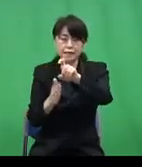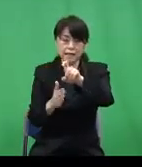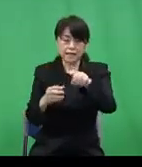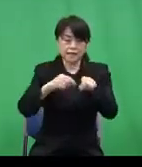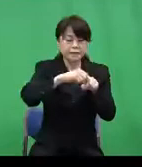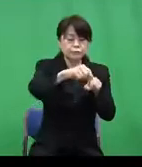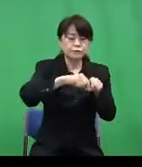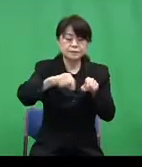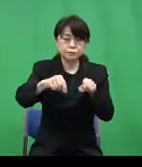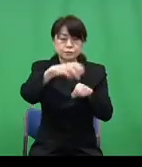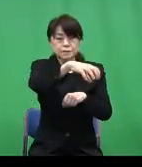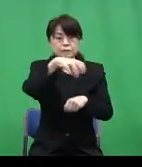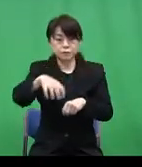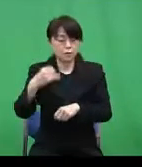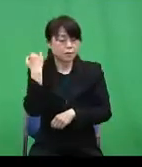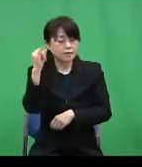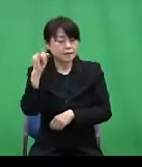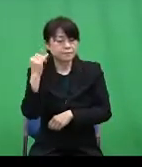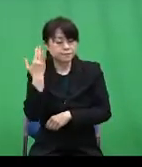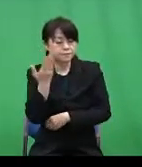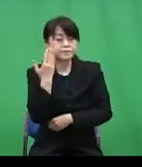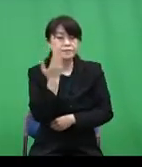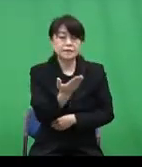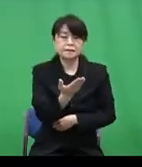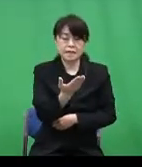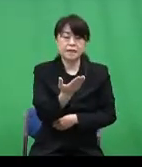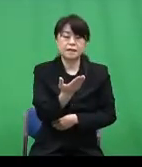支部などのご意見も聞かれて、